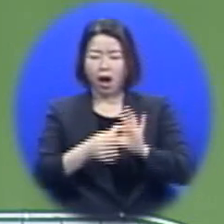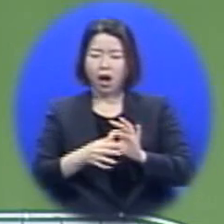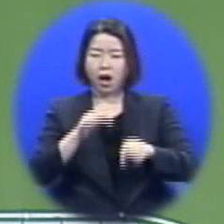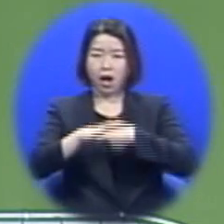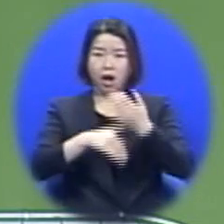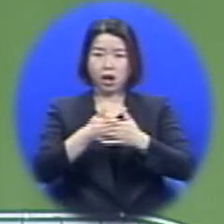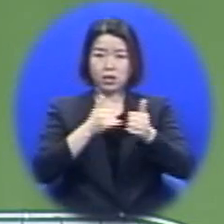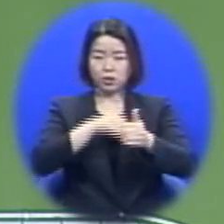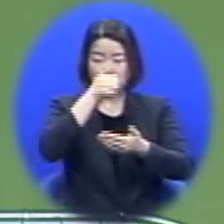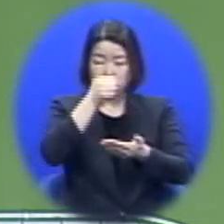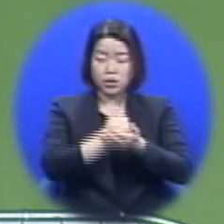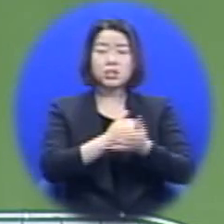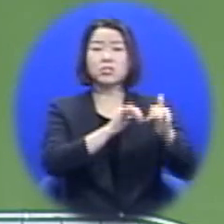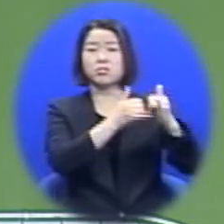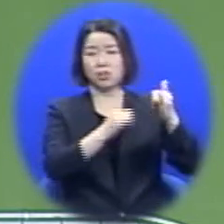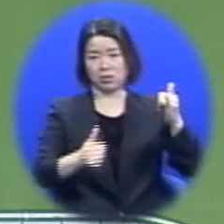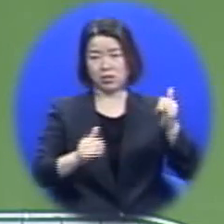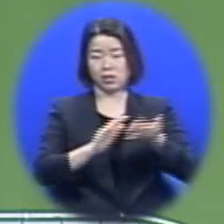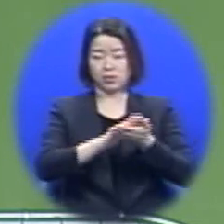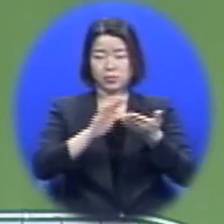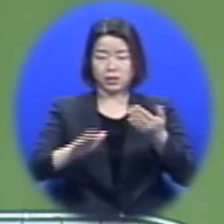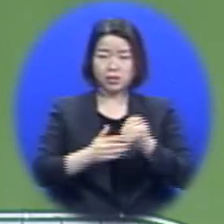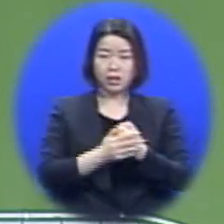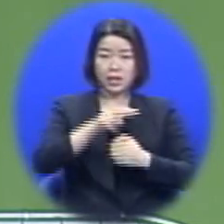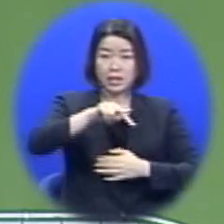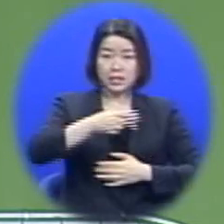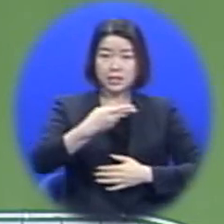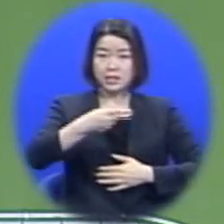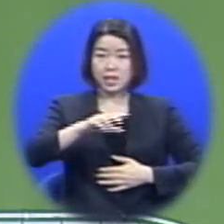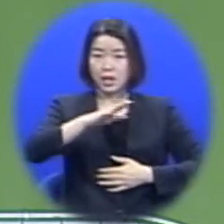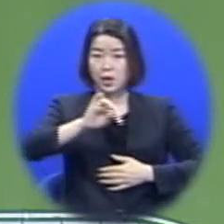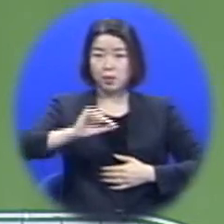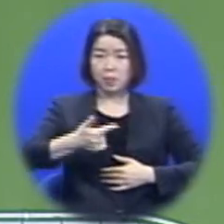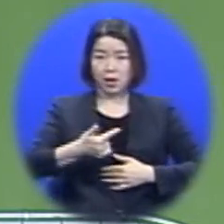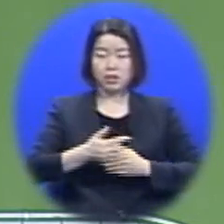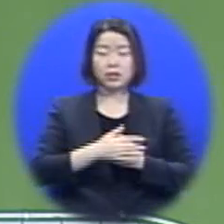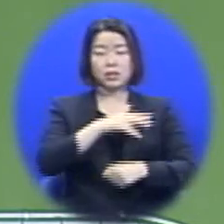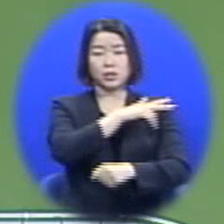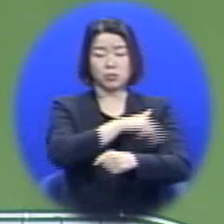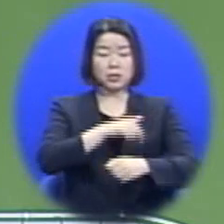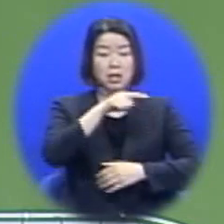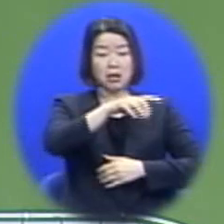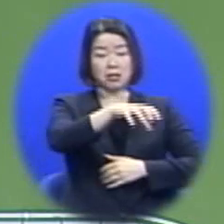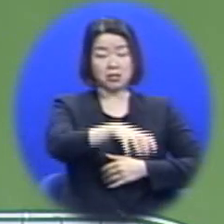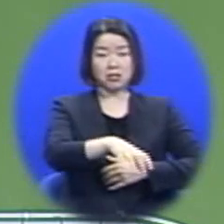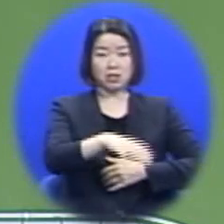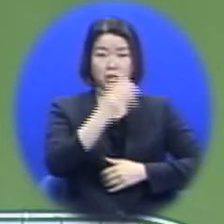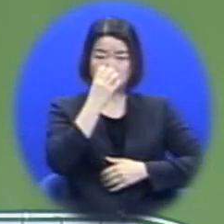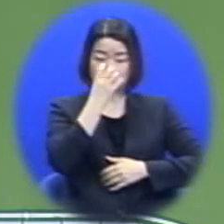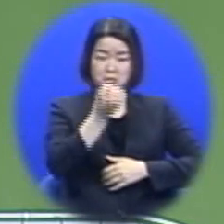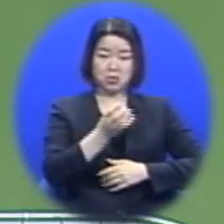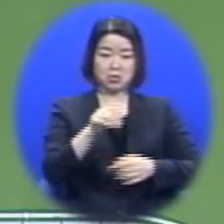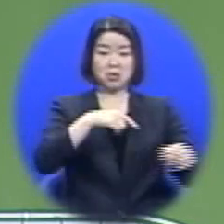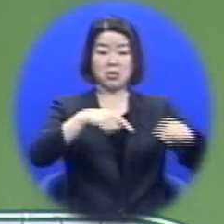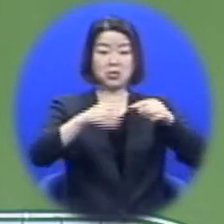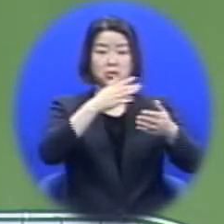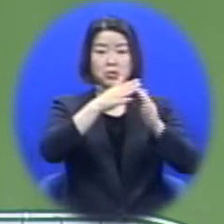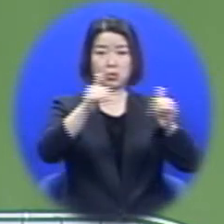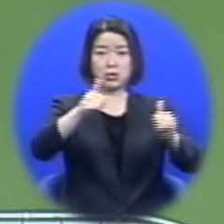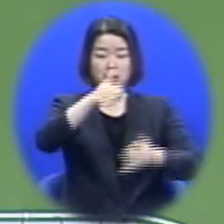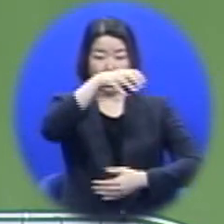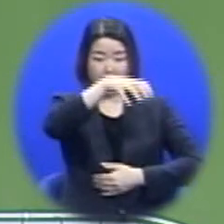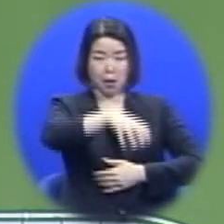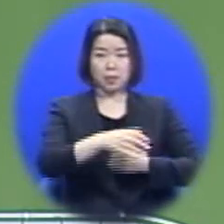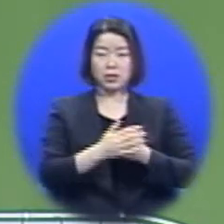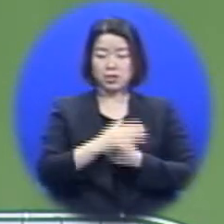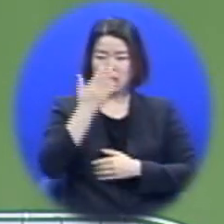역사입니다. 스데반이 그때 당시에 유대교 지도자들 앞에서